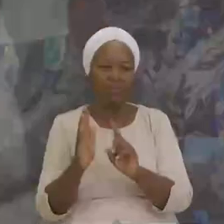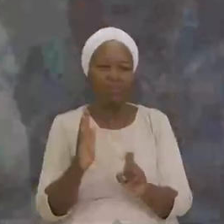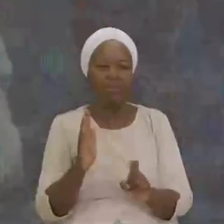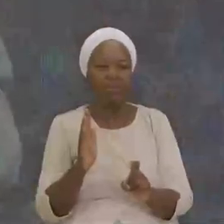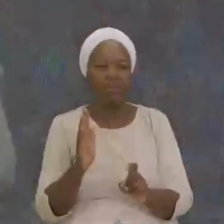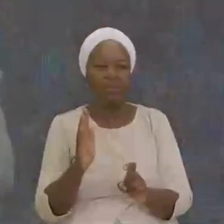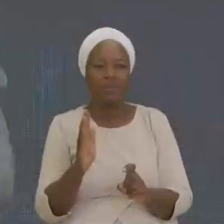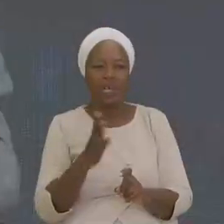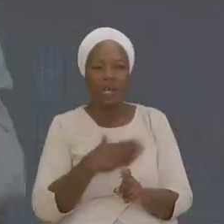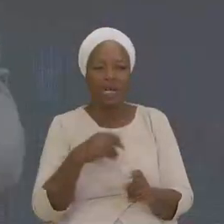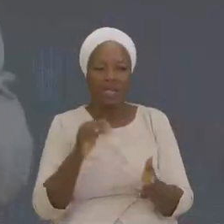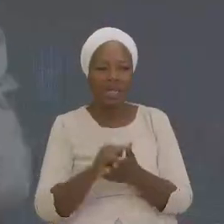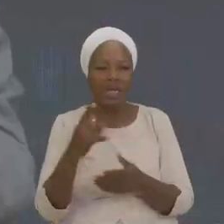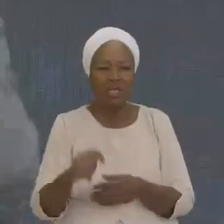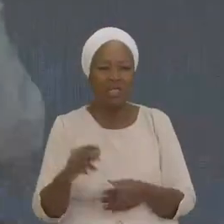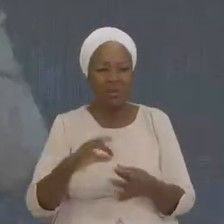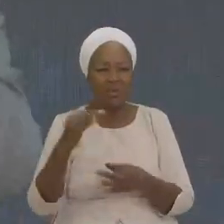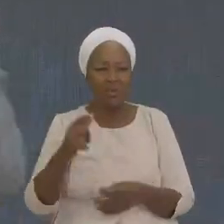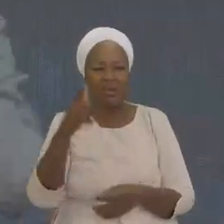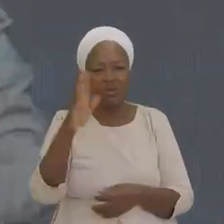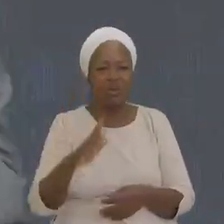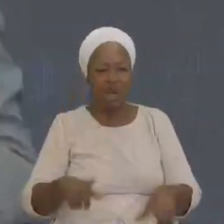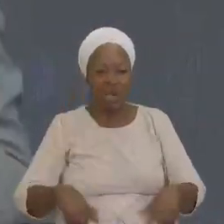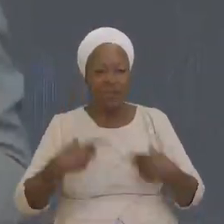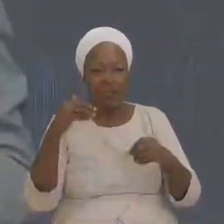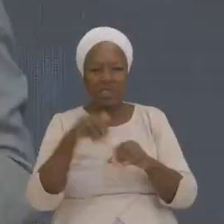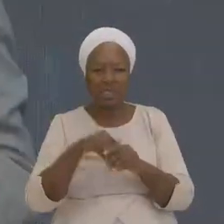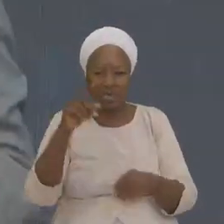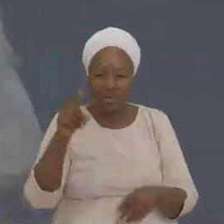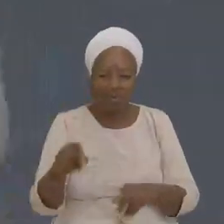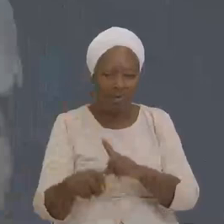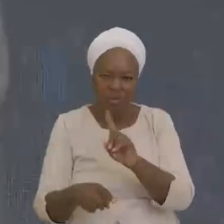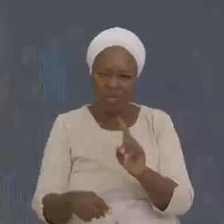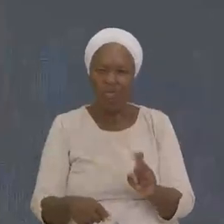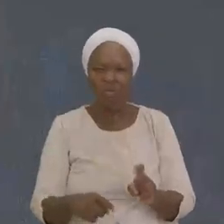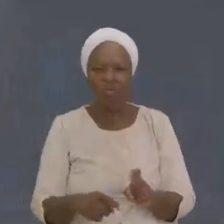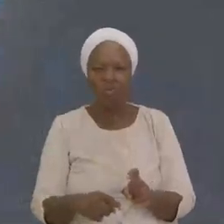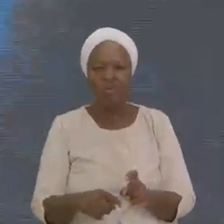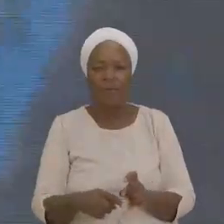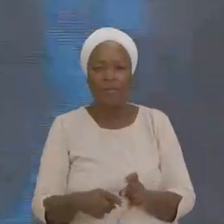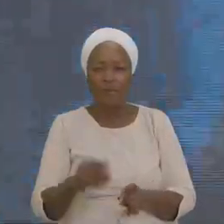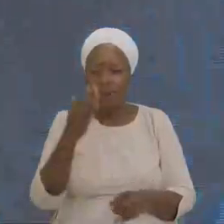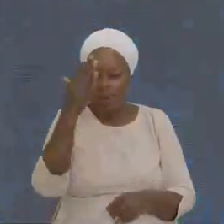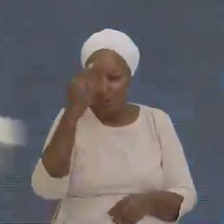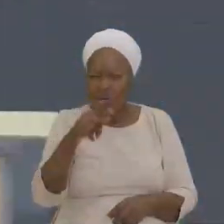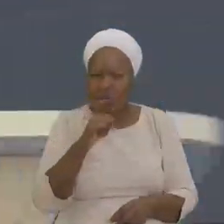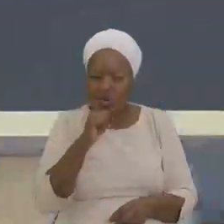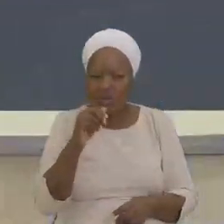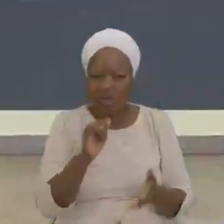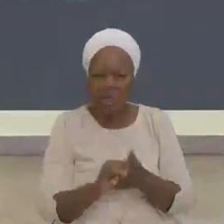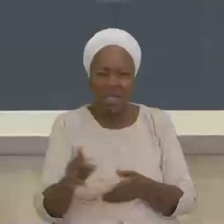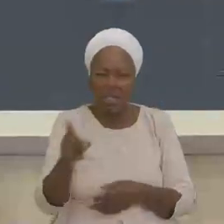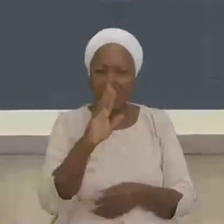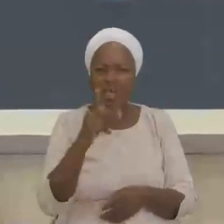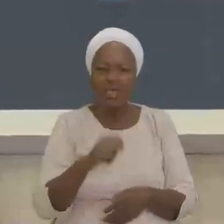Ne savez-vous pas que vous êtes le temple de Dieu et que l'Esprit de Dieu habite en vous?